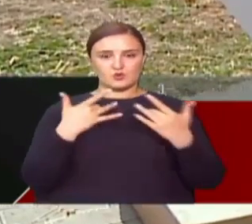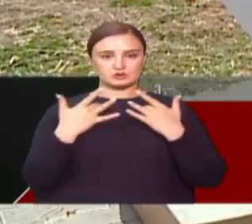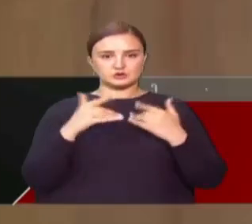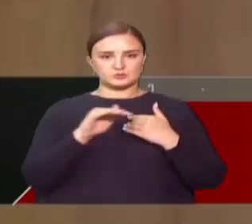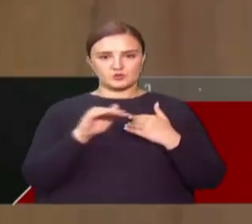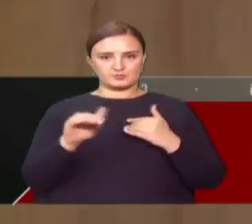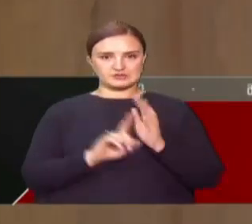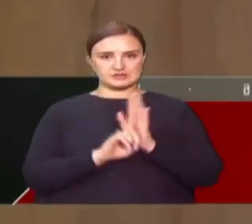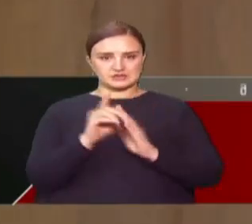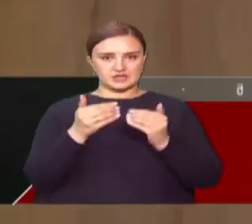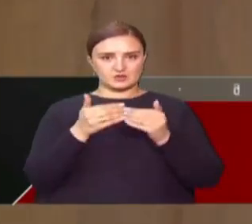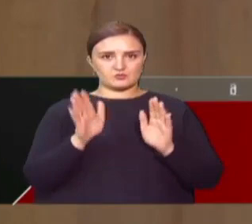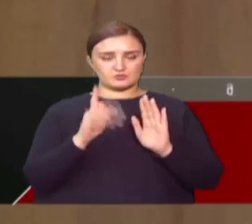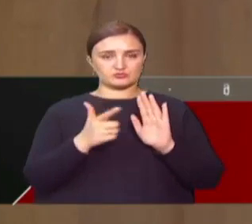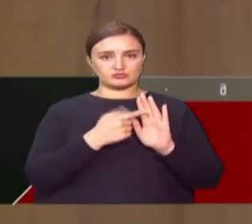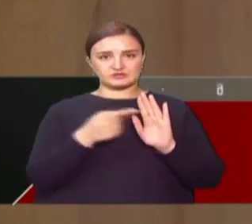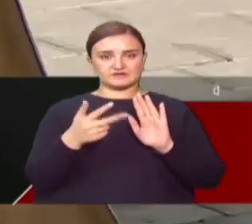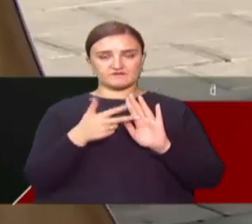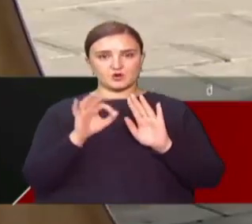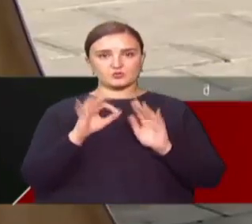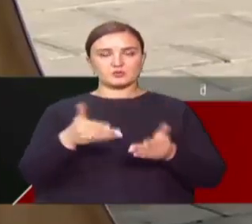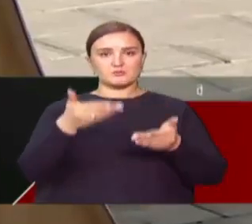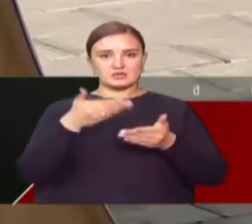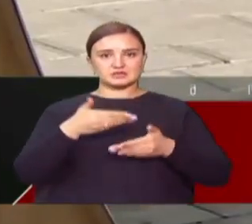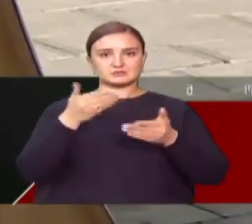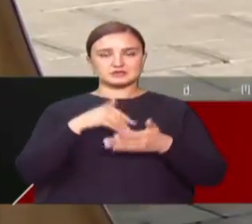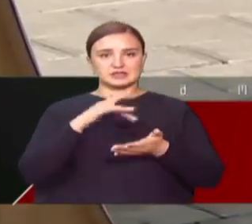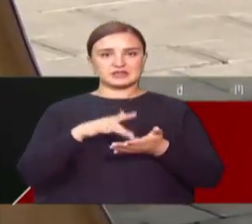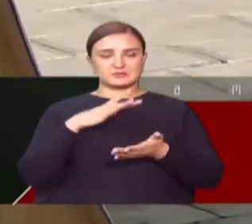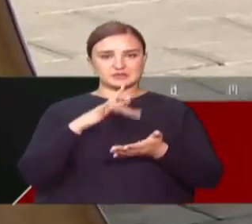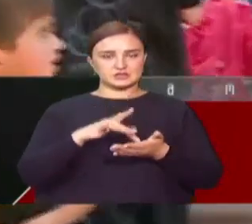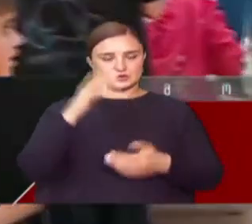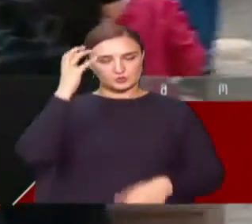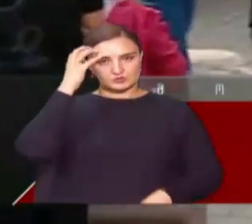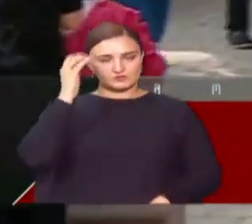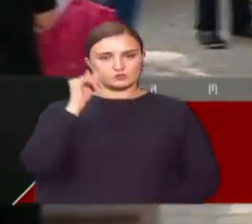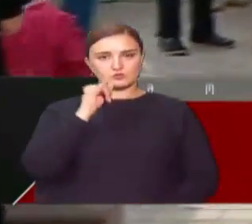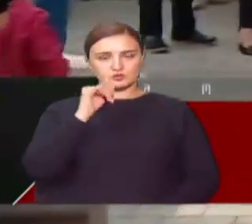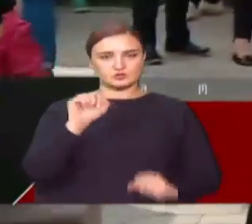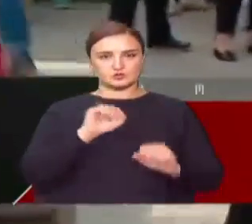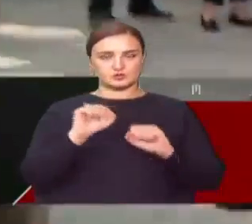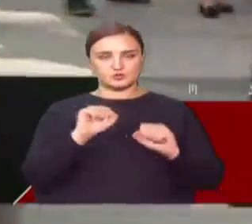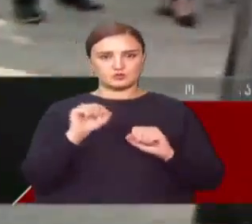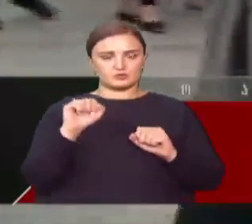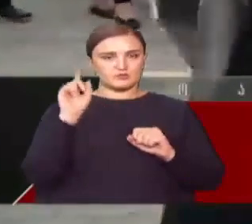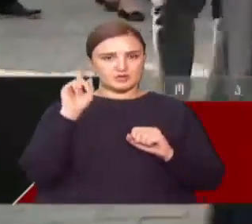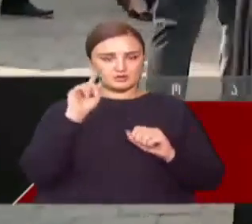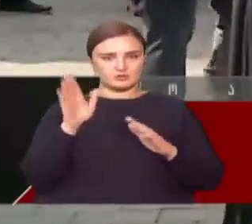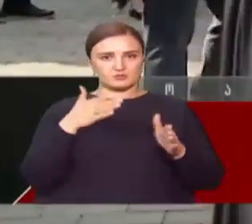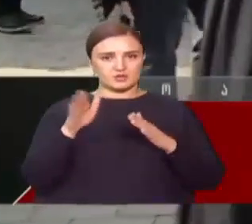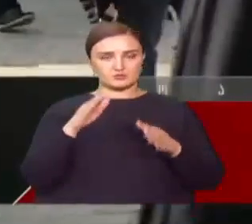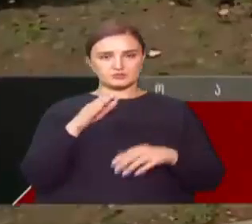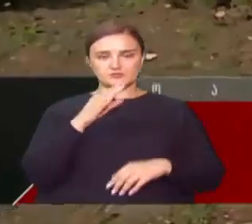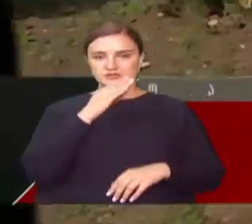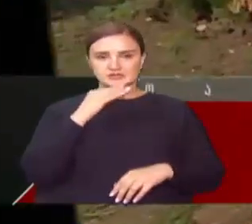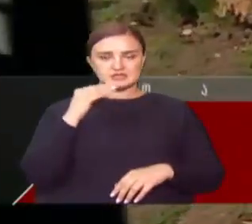ოფიციალურად გაიხსნება. 7-8 ოქტომბერს მასპინძელი ქალაქები თბილისი, თელავი, ქუთაისი, გორი, ბათუმი, მარნეული, მცხეთა,